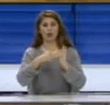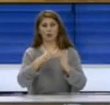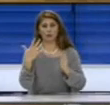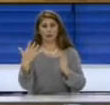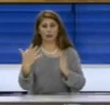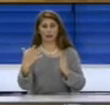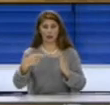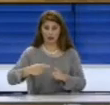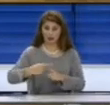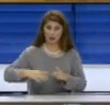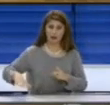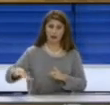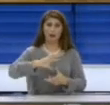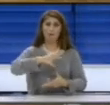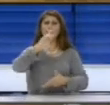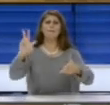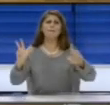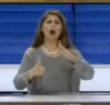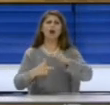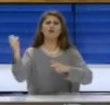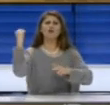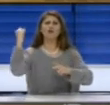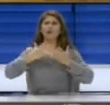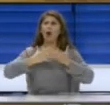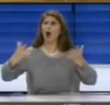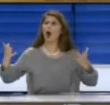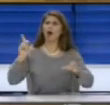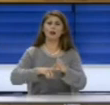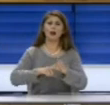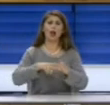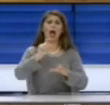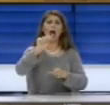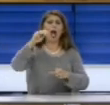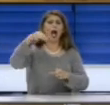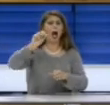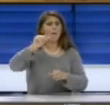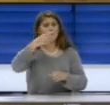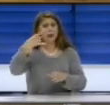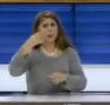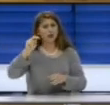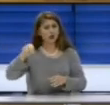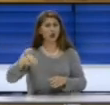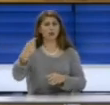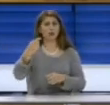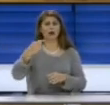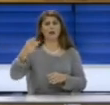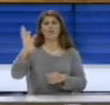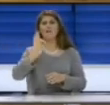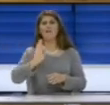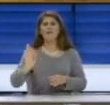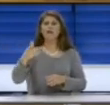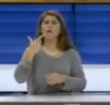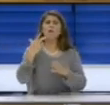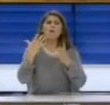Στον τόπο μας εμπιστεύονται παγκόσμιοι κολοσσοί. Amazon, Microsoft, Pfizer, Digital Realty. Τελευταία